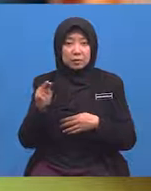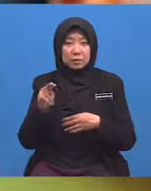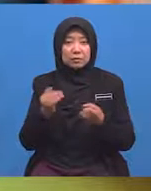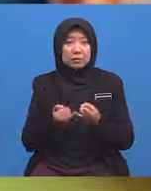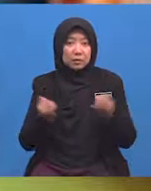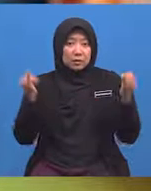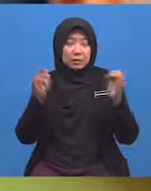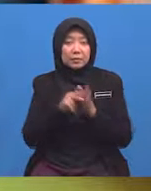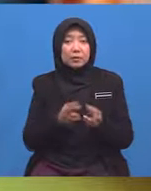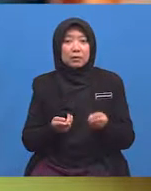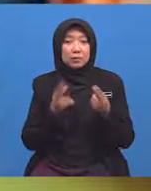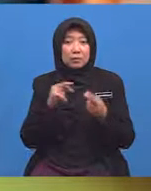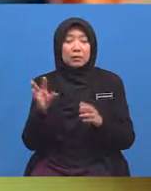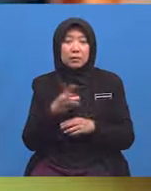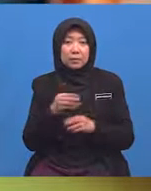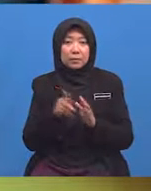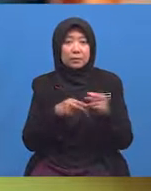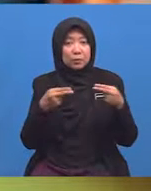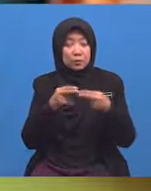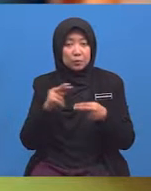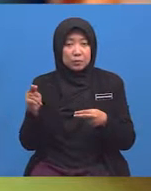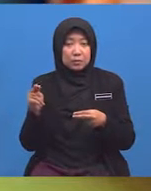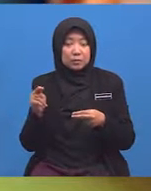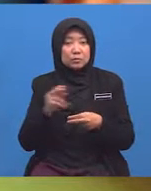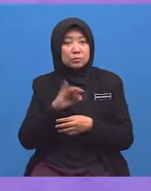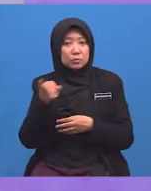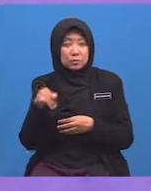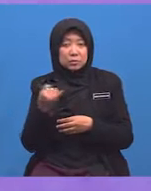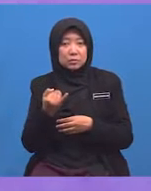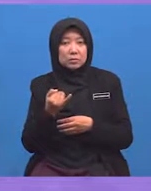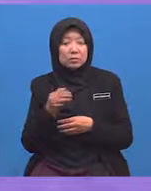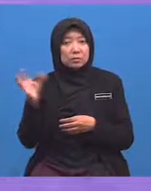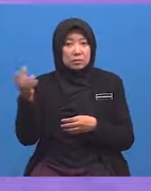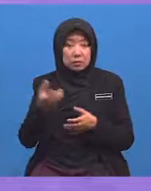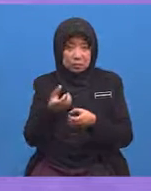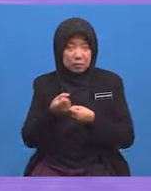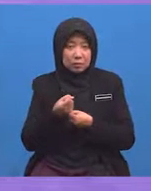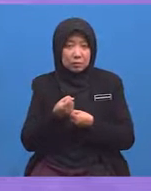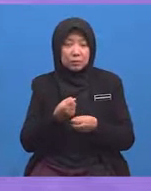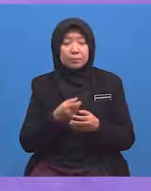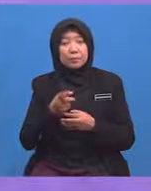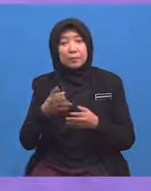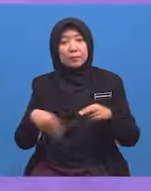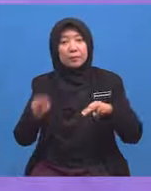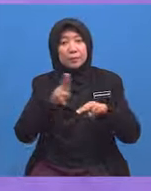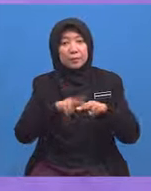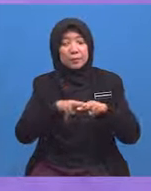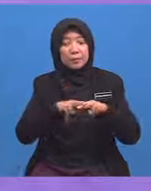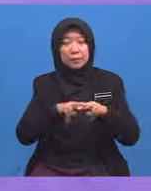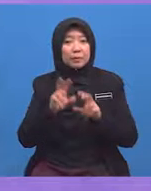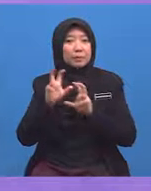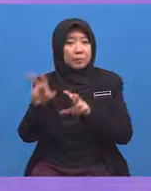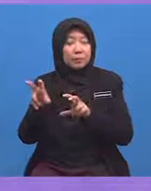pengangkutan dan perhubungan juga dapat menarik dan meningkatkan pelaburan asing